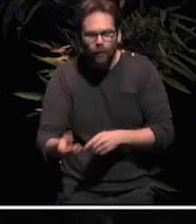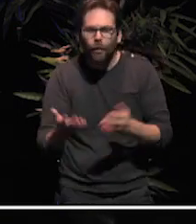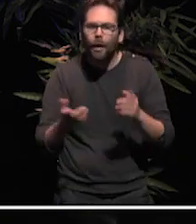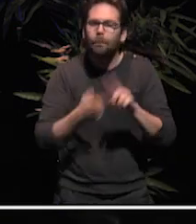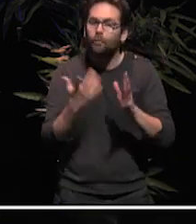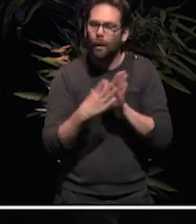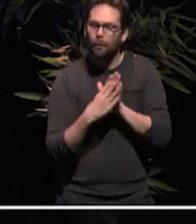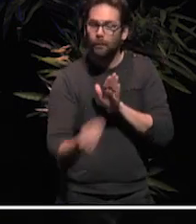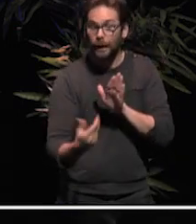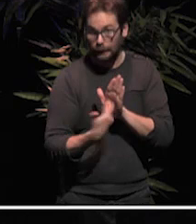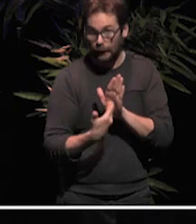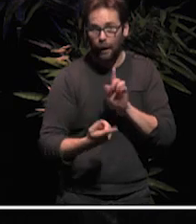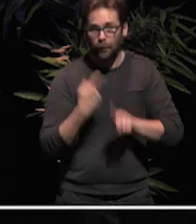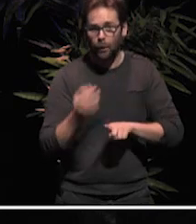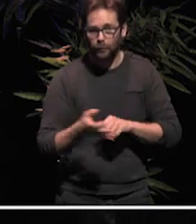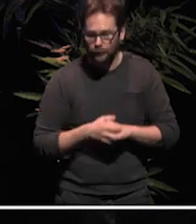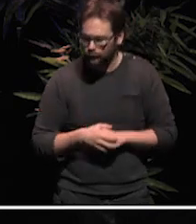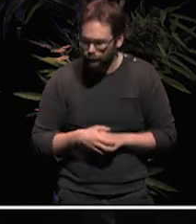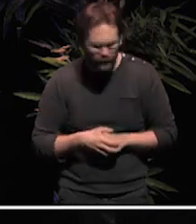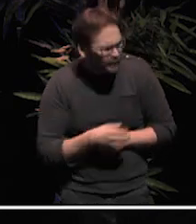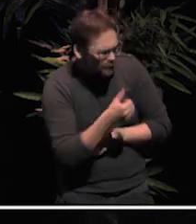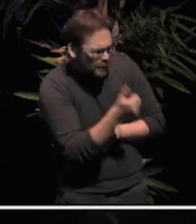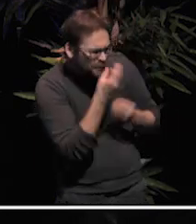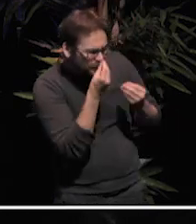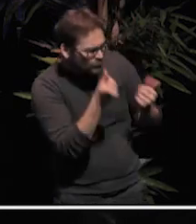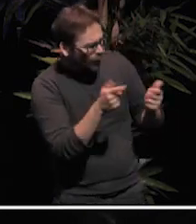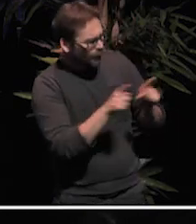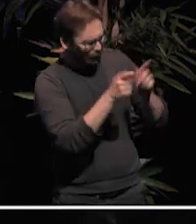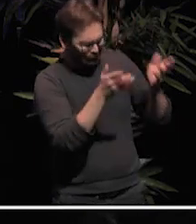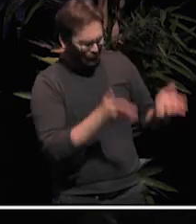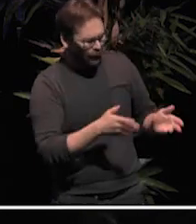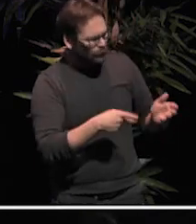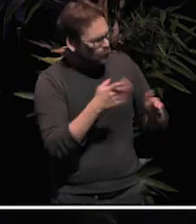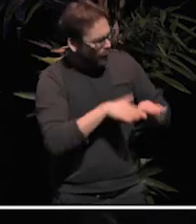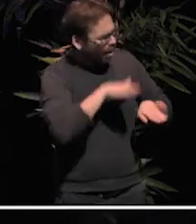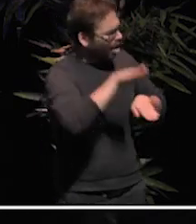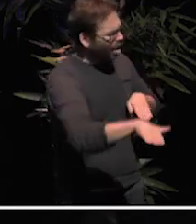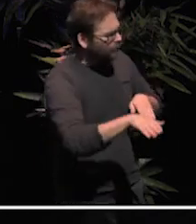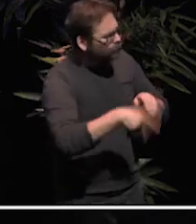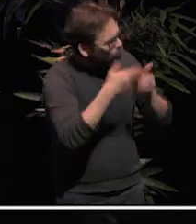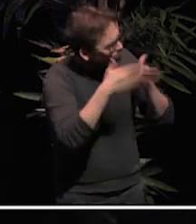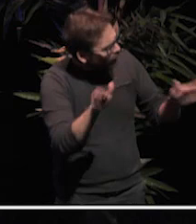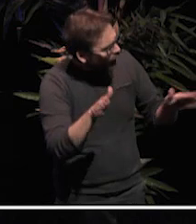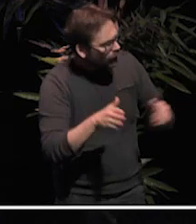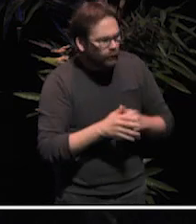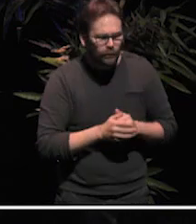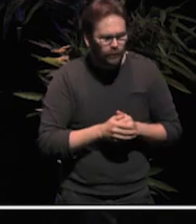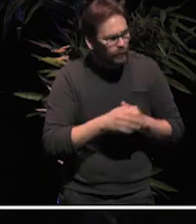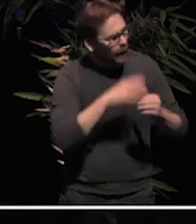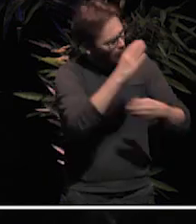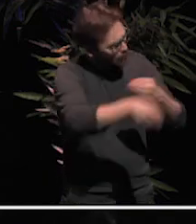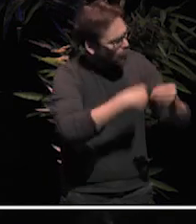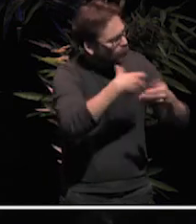Mais avez-vous l'impression d'être quelque part plus en avance, que plus ouvert que grâce à eux. Sur le